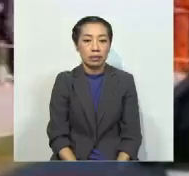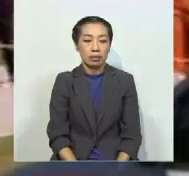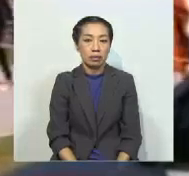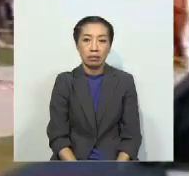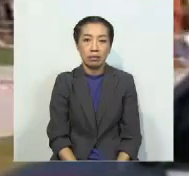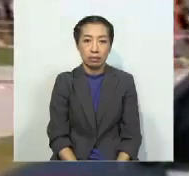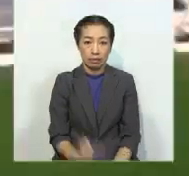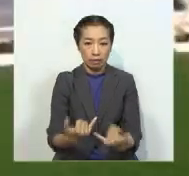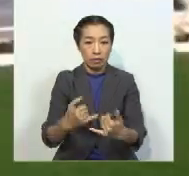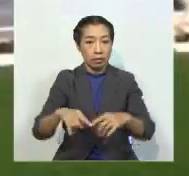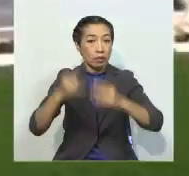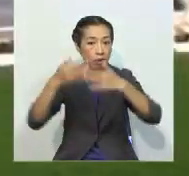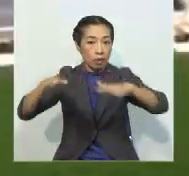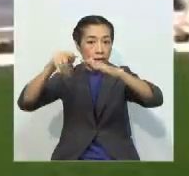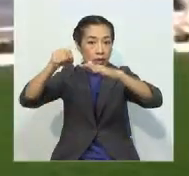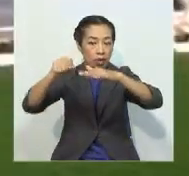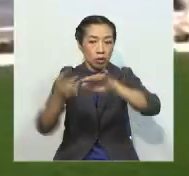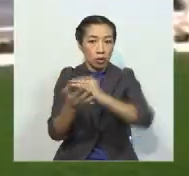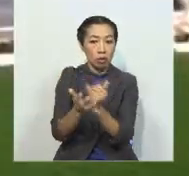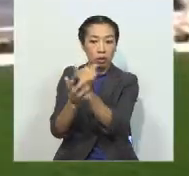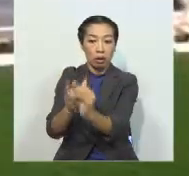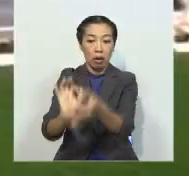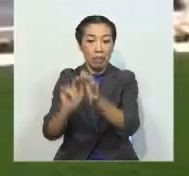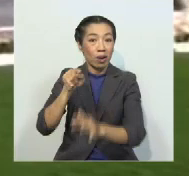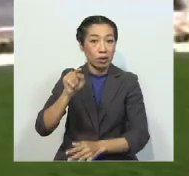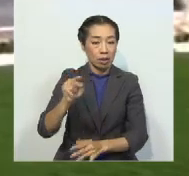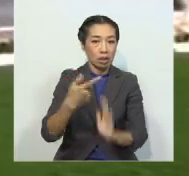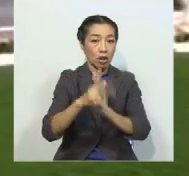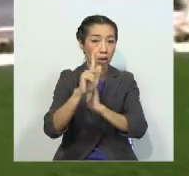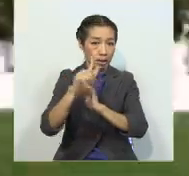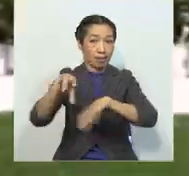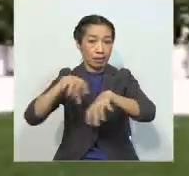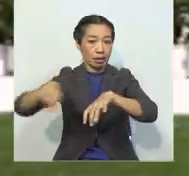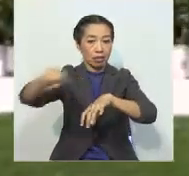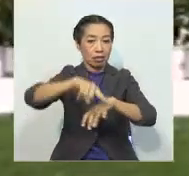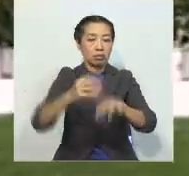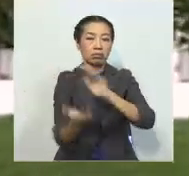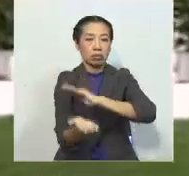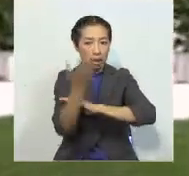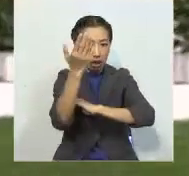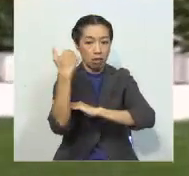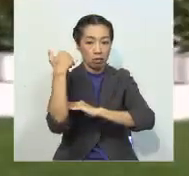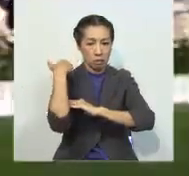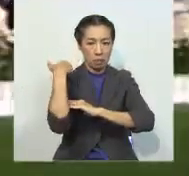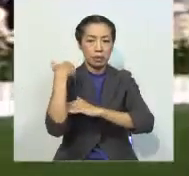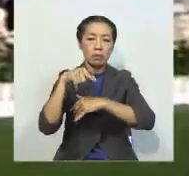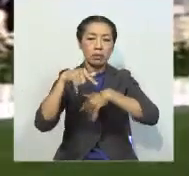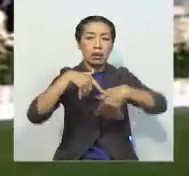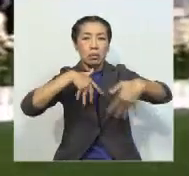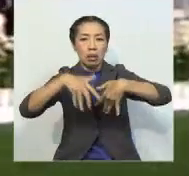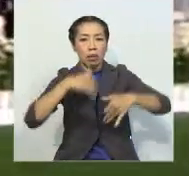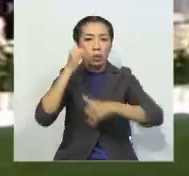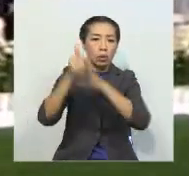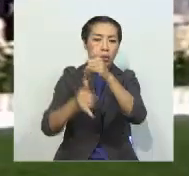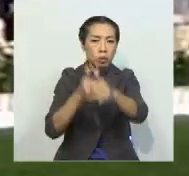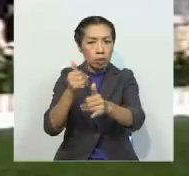ในขณะที่บริเวณชาปนสถานพุทธมณฑลอีสานตำบลศิลาอำเภอเมืองจังหวัดขอนแก่นบรรยากาศตั้งแต่ช่วงเช้าที่ผ่านมามีศิษยานุ